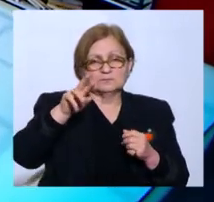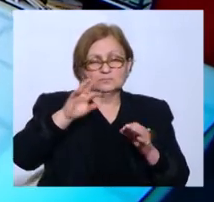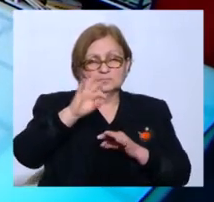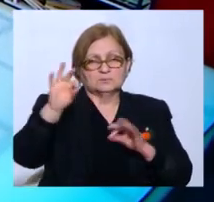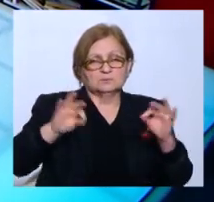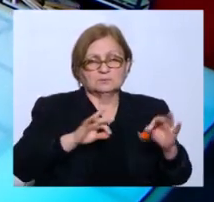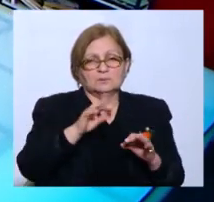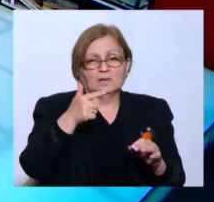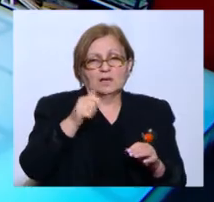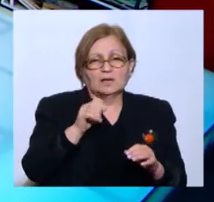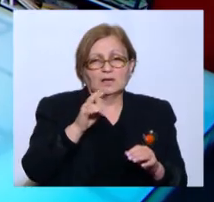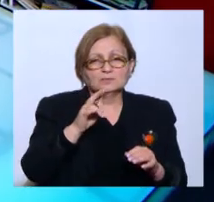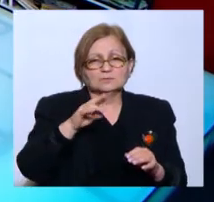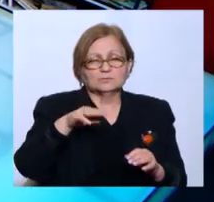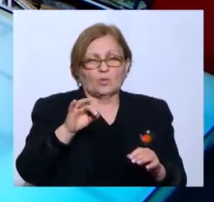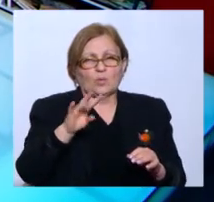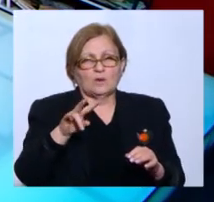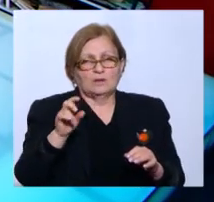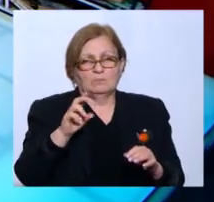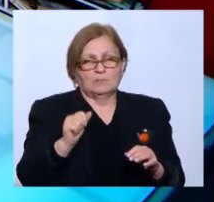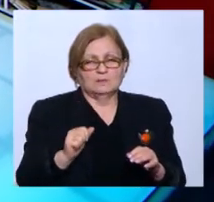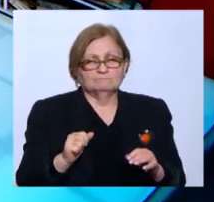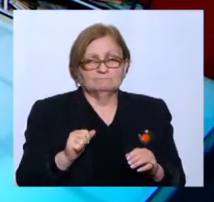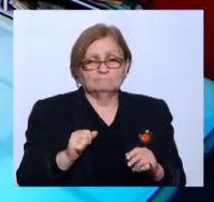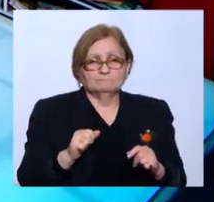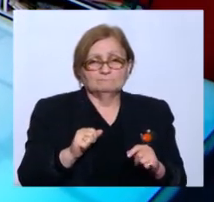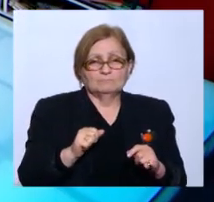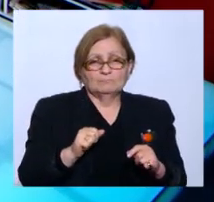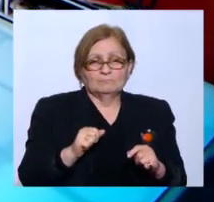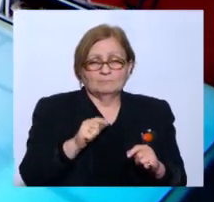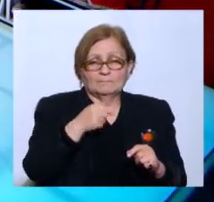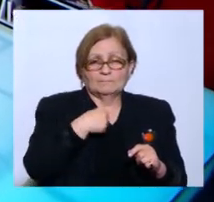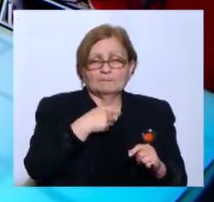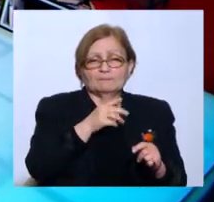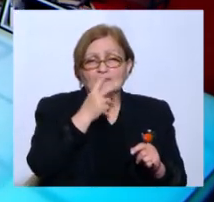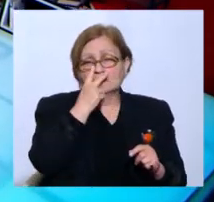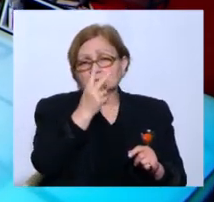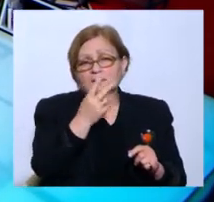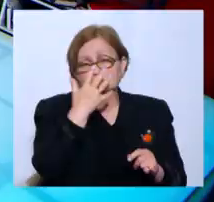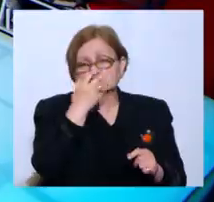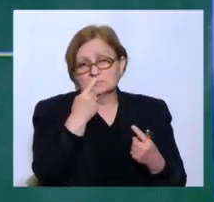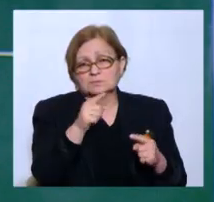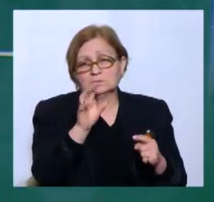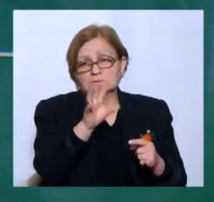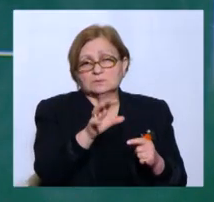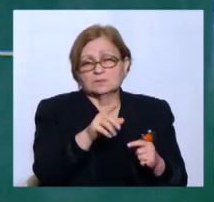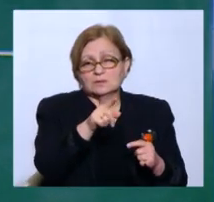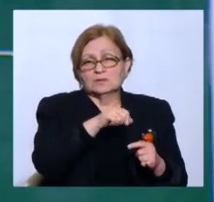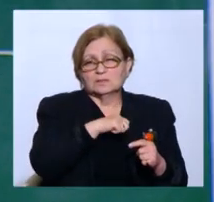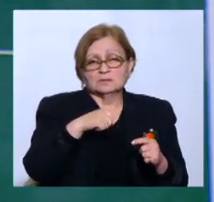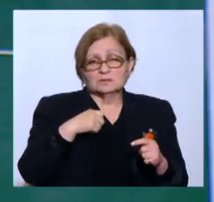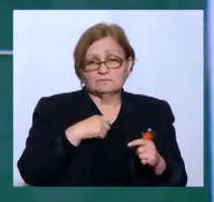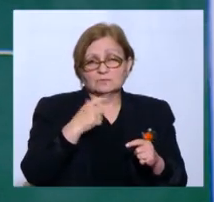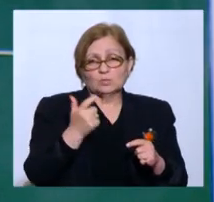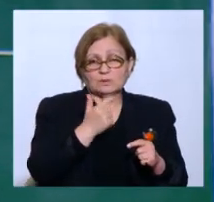შევიტანე 572. ესე იგი, ანუ ამ გადავიდეთ შემდეგ სლაიდზე. მე დარწმუნებული ვარ, რომ დამოუკიდებლად